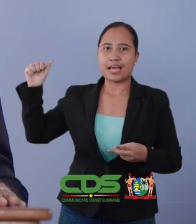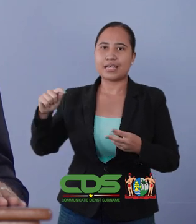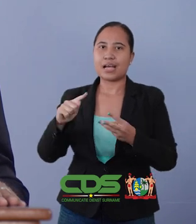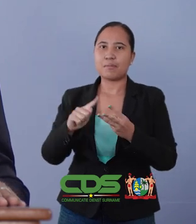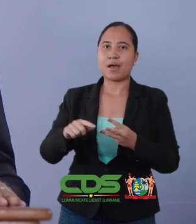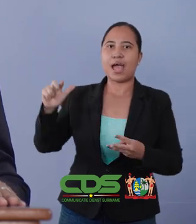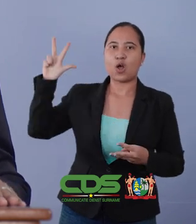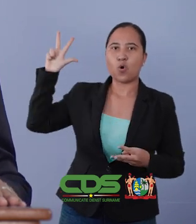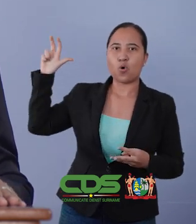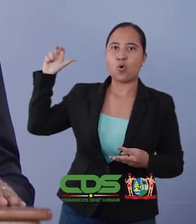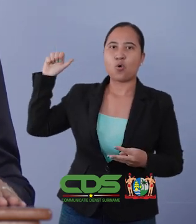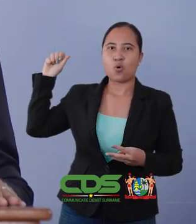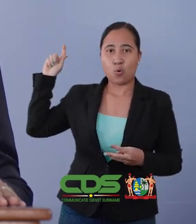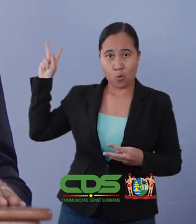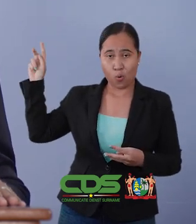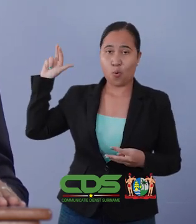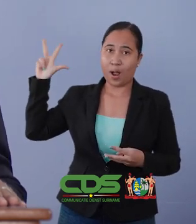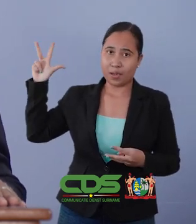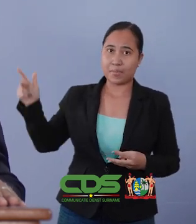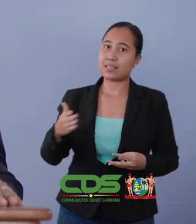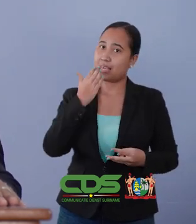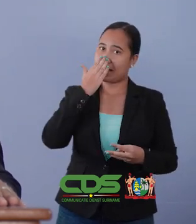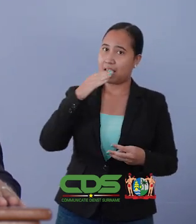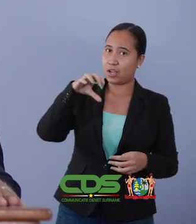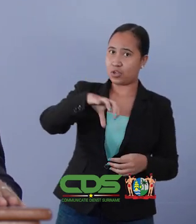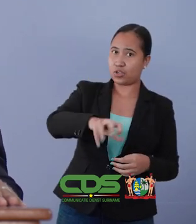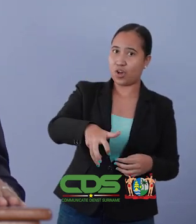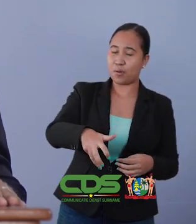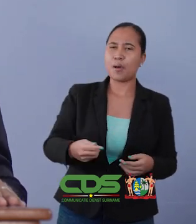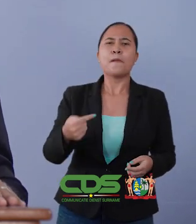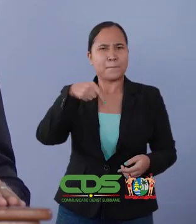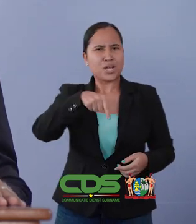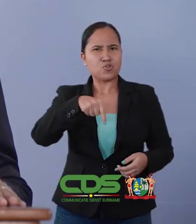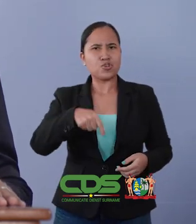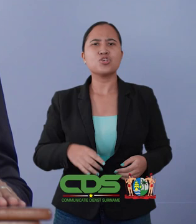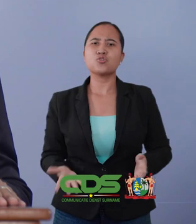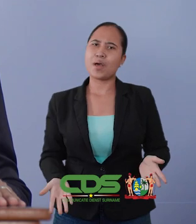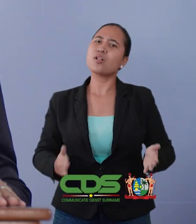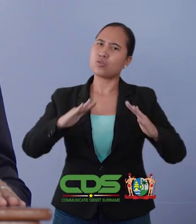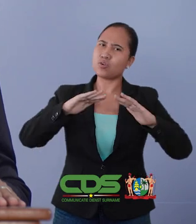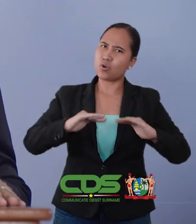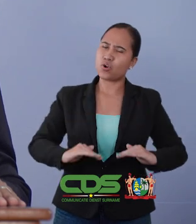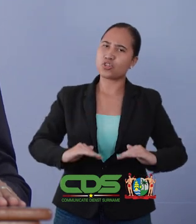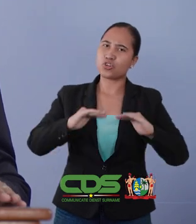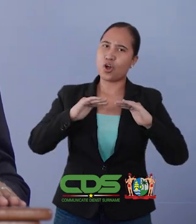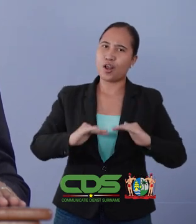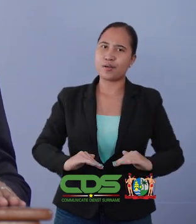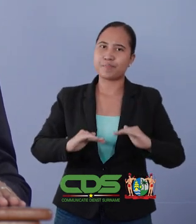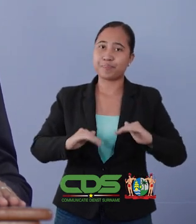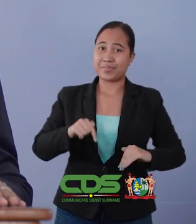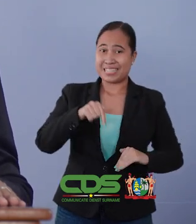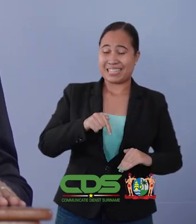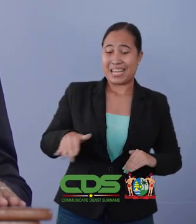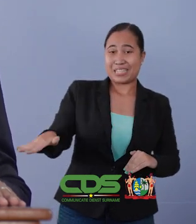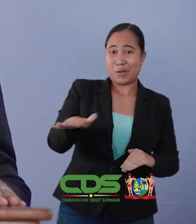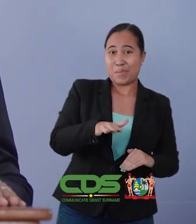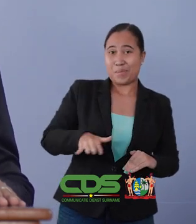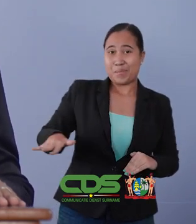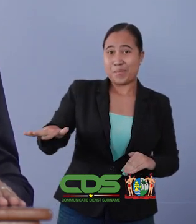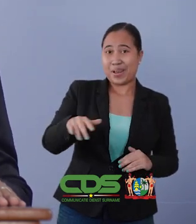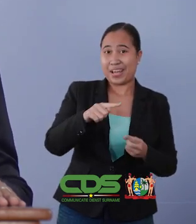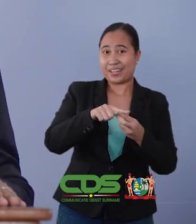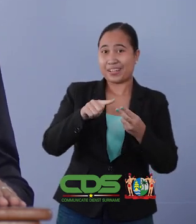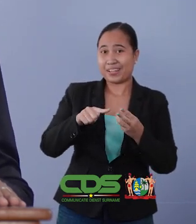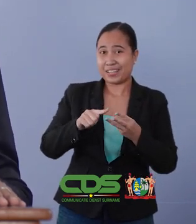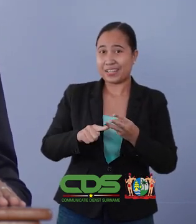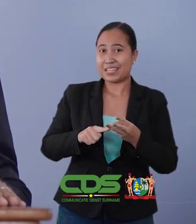Door het prompte optreden van de overheid is de situatie daar inmiddels onder controle. Op deze plekken zijn tijdig